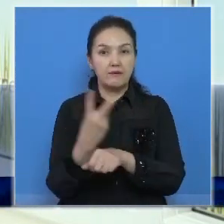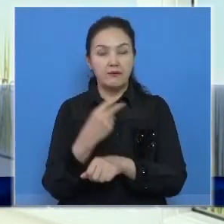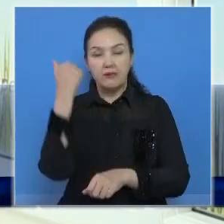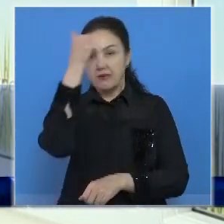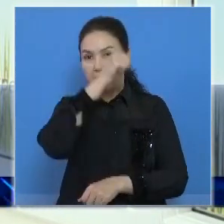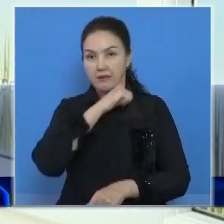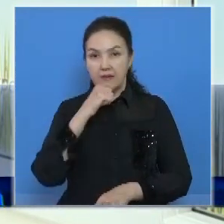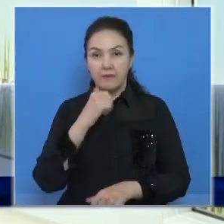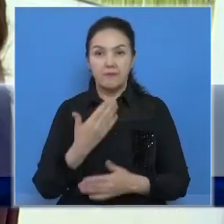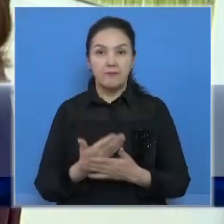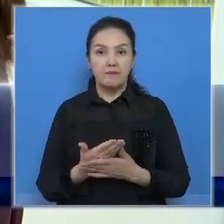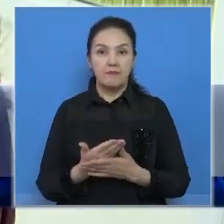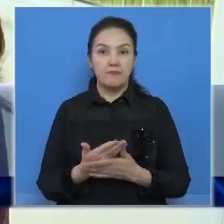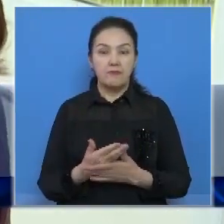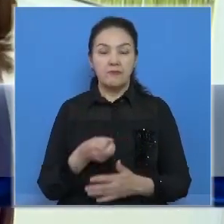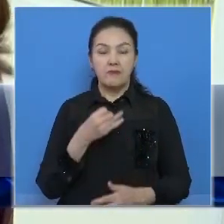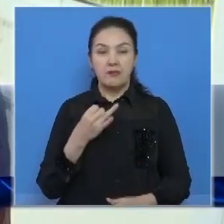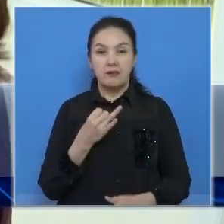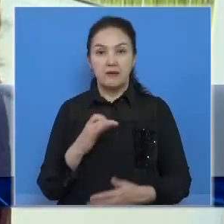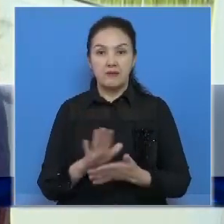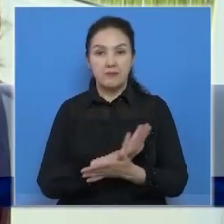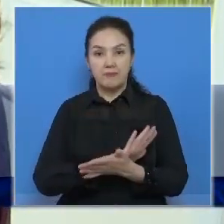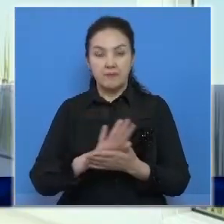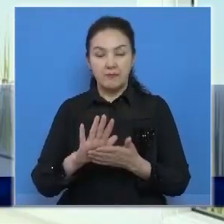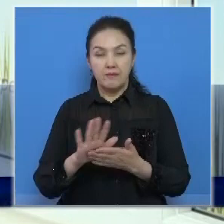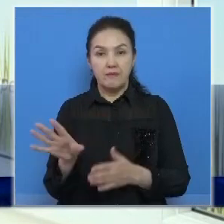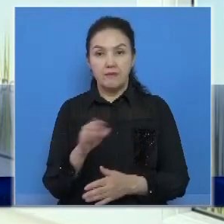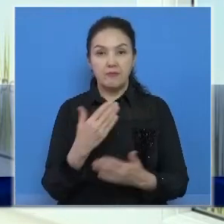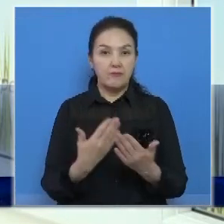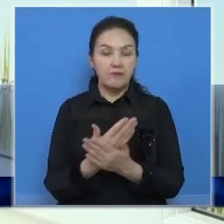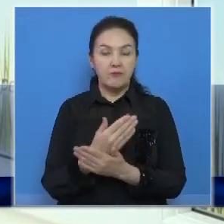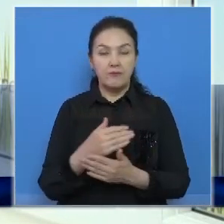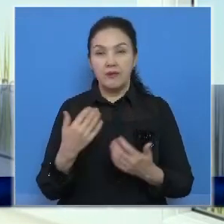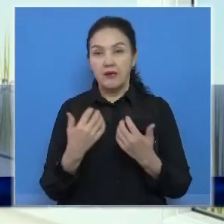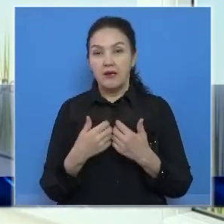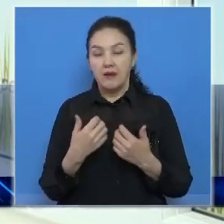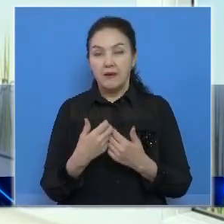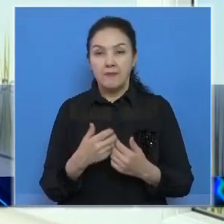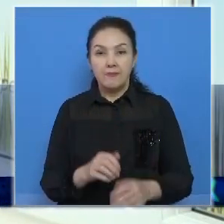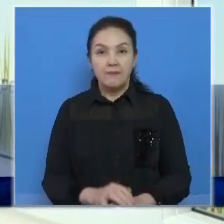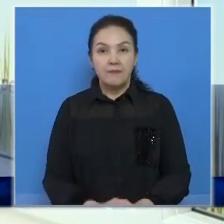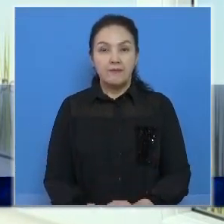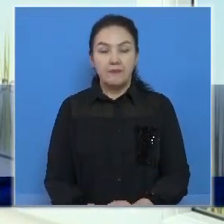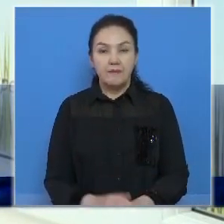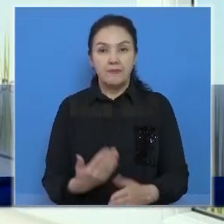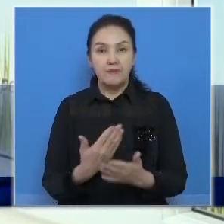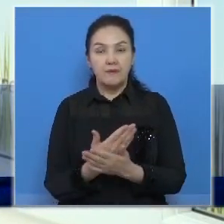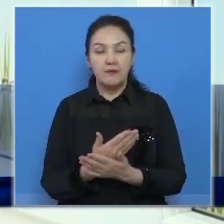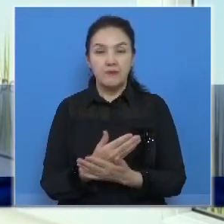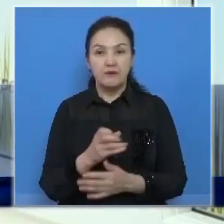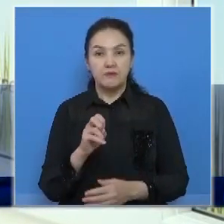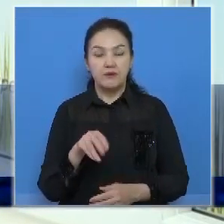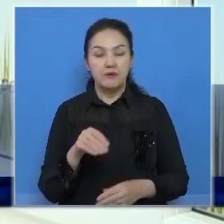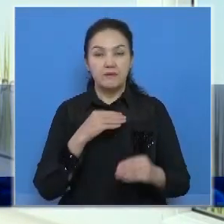2 раза в год. Они имеют бесплатно все новое оборудование, новые солевые